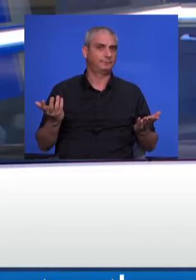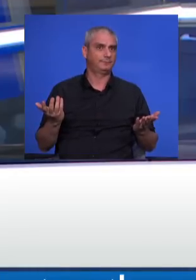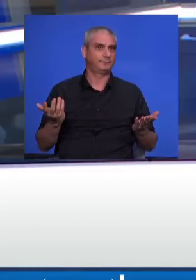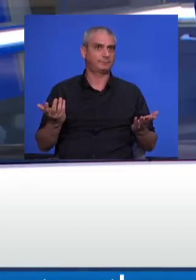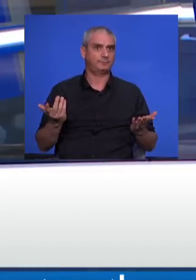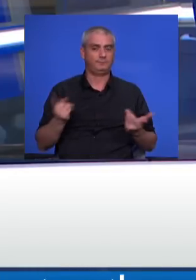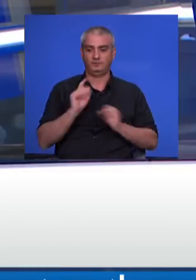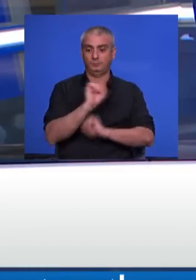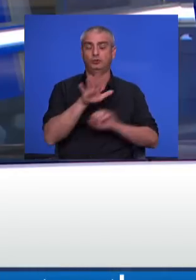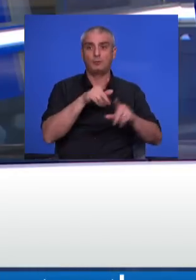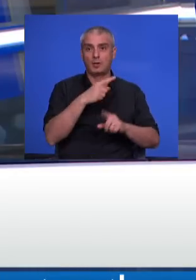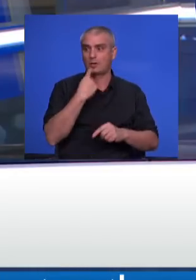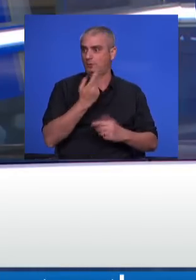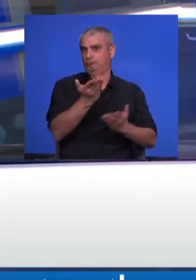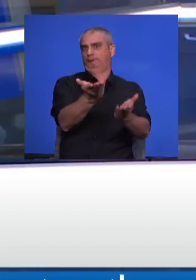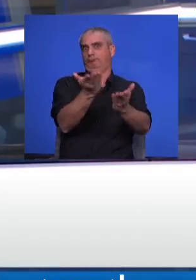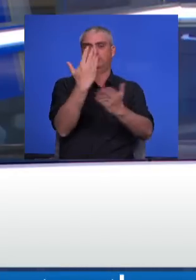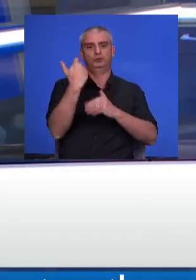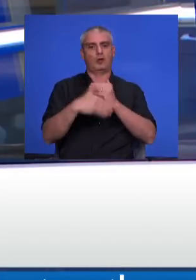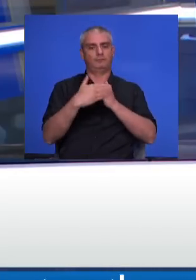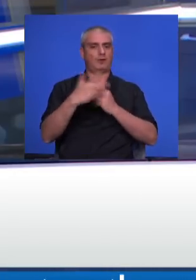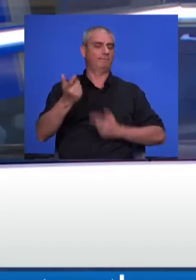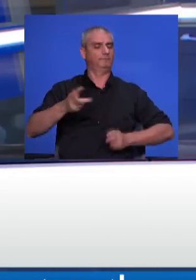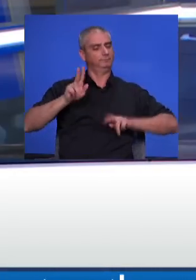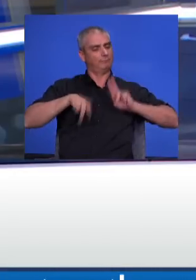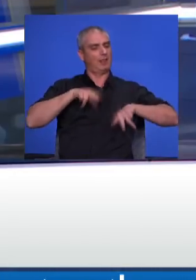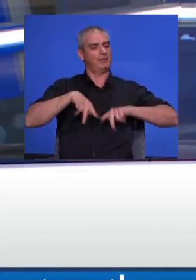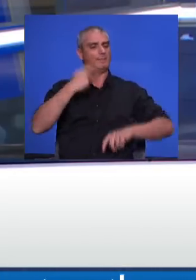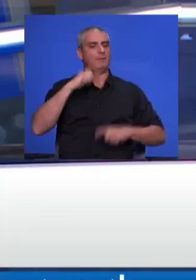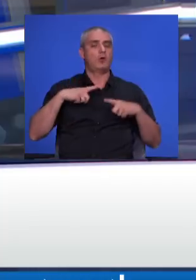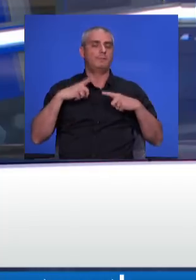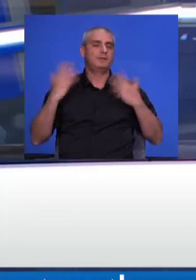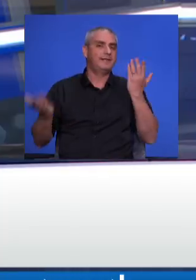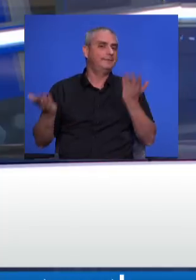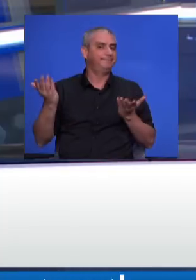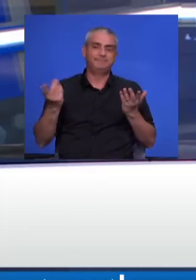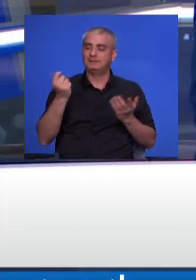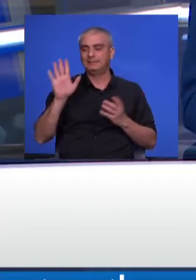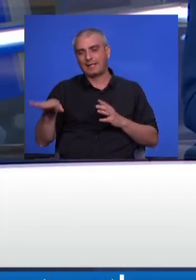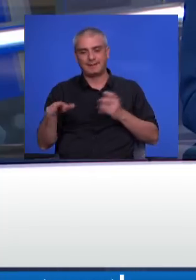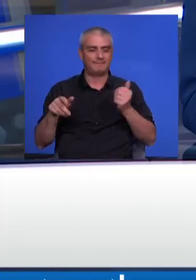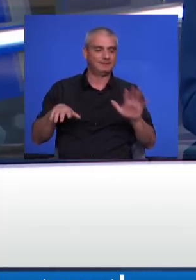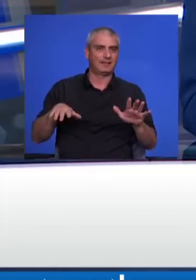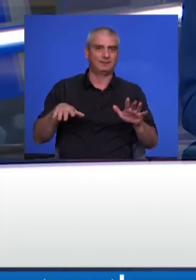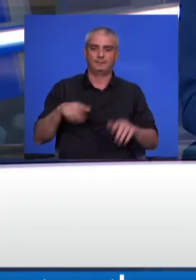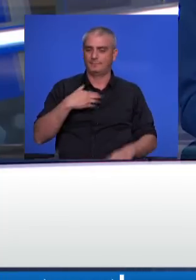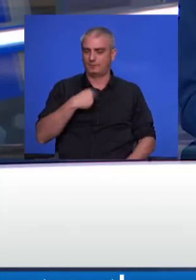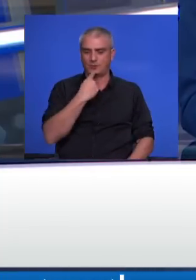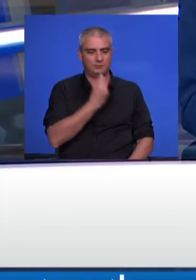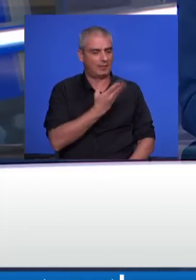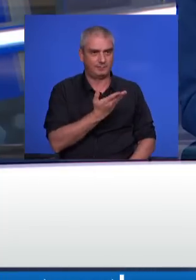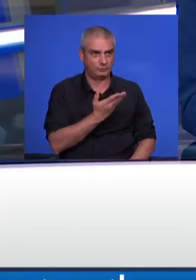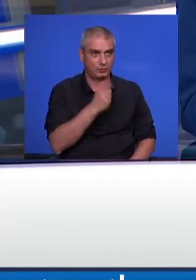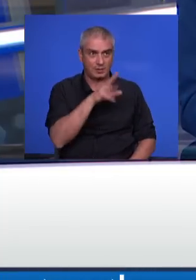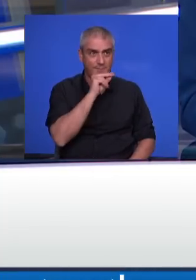והתומכים בממשלה הזאת יגידו, הנה, בא סוף סוף השריף שמטפל ביוקר המחיה. זה כנראה יהיה קצת מזה וקצת מזה. אבל לא, אבל אני רוצה להגיד משהו. אתה